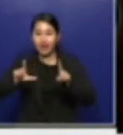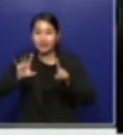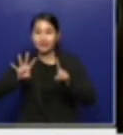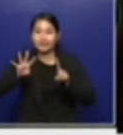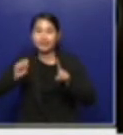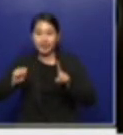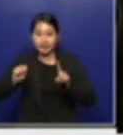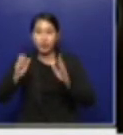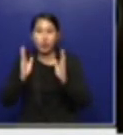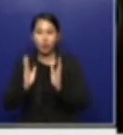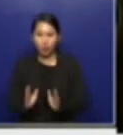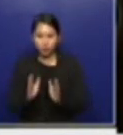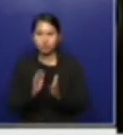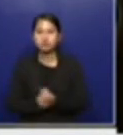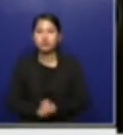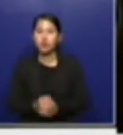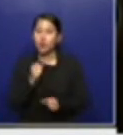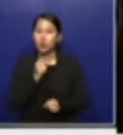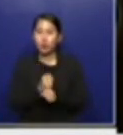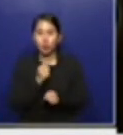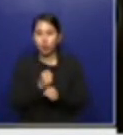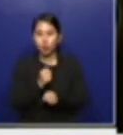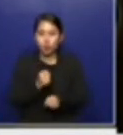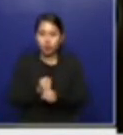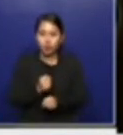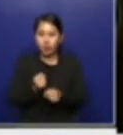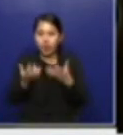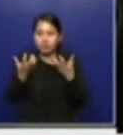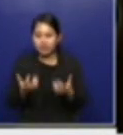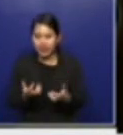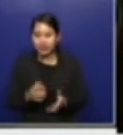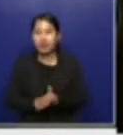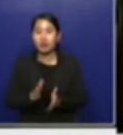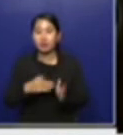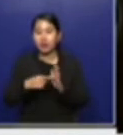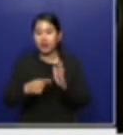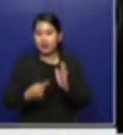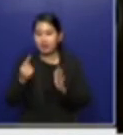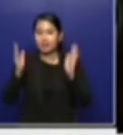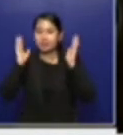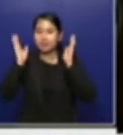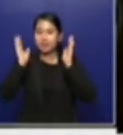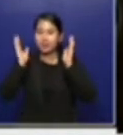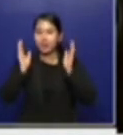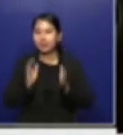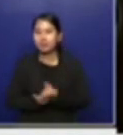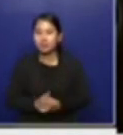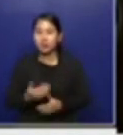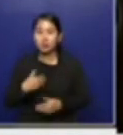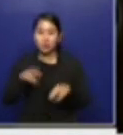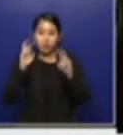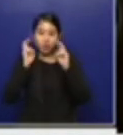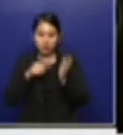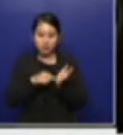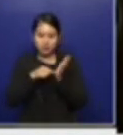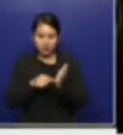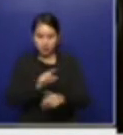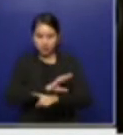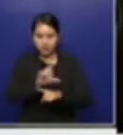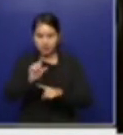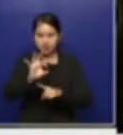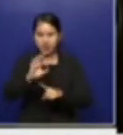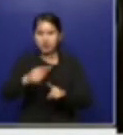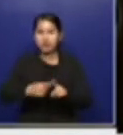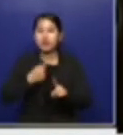นทำงานหนักมาตั้งแต่เราอภิปรายในสภากันเรื่องโควิดเนี่ยผมยื่นยติเนี่ยตั้งแต่29มก